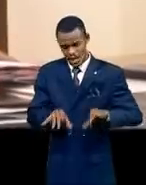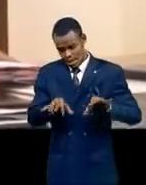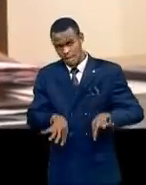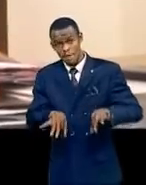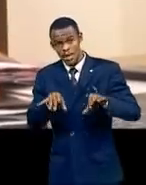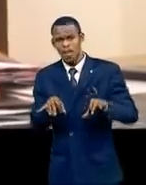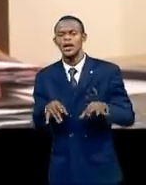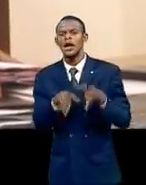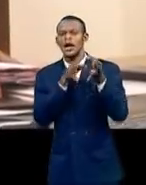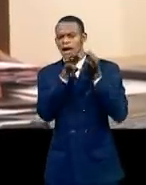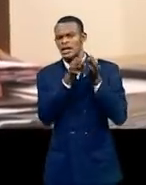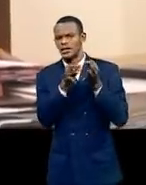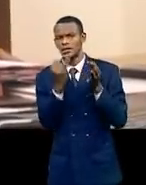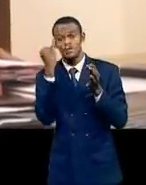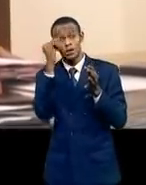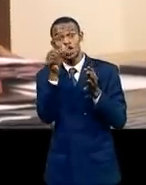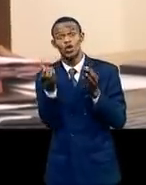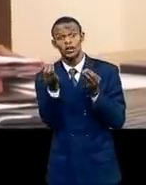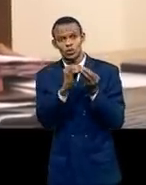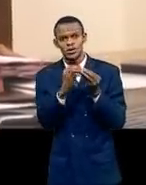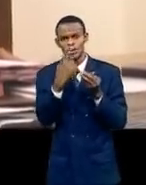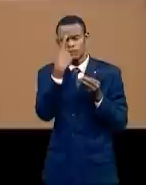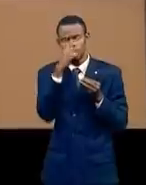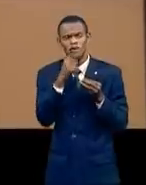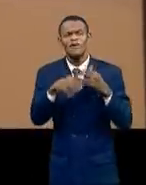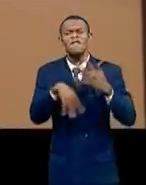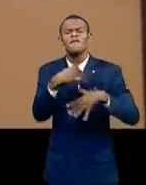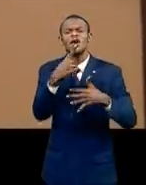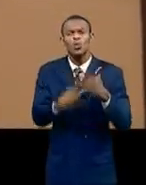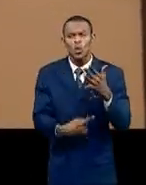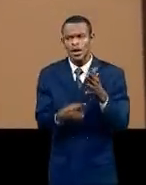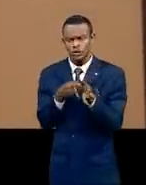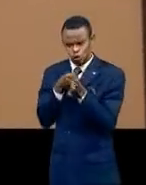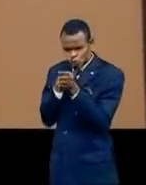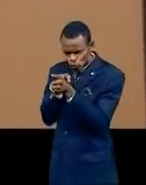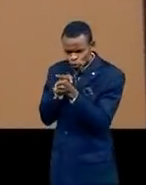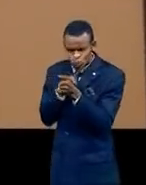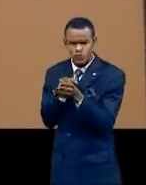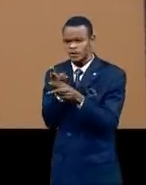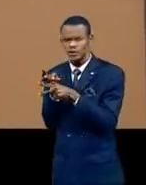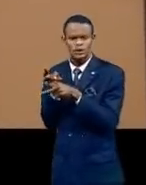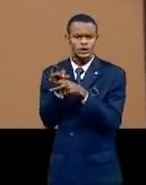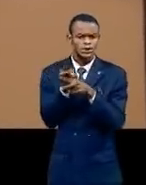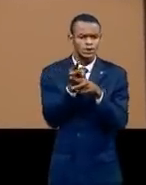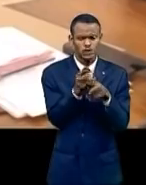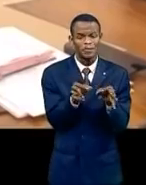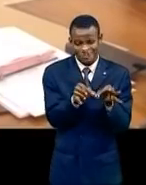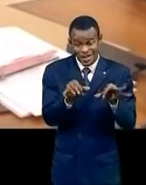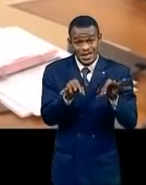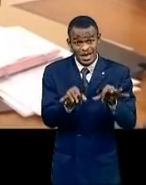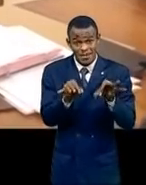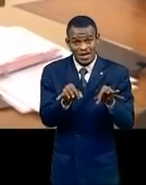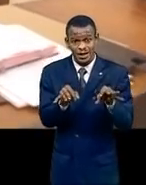doivent être nécessairement levées à travers une mission d'audit foncier et l'organisation d'une concertation avec